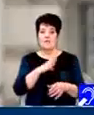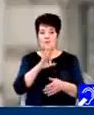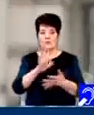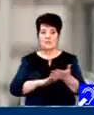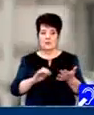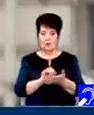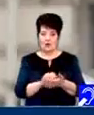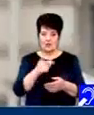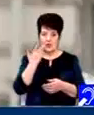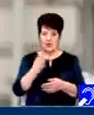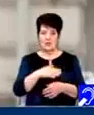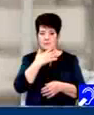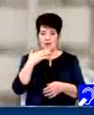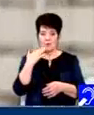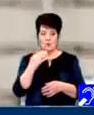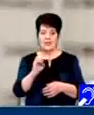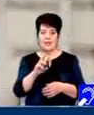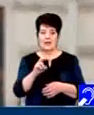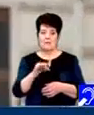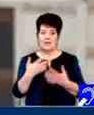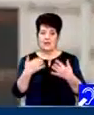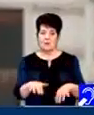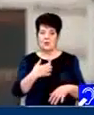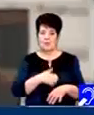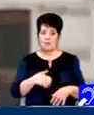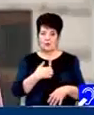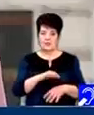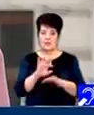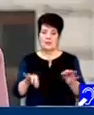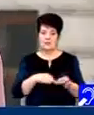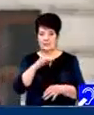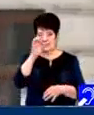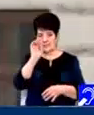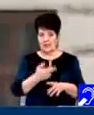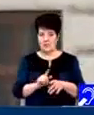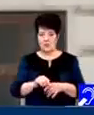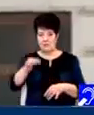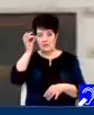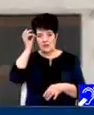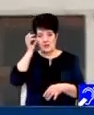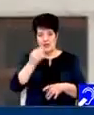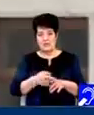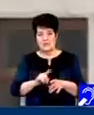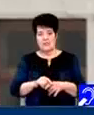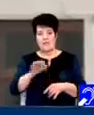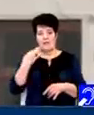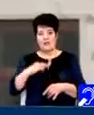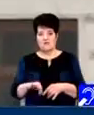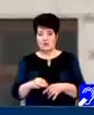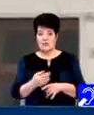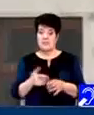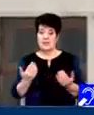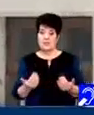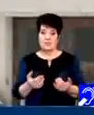deteriorat atunci când ci s-au pierdut mai multe elemente importante din arhitectura sa, ce aduce ce au aminte de clasicismul francez. Așa